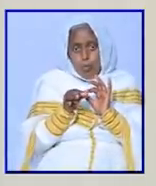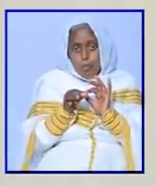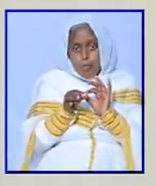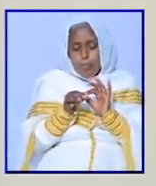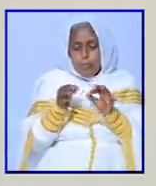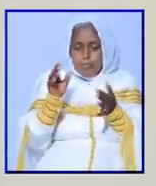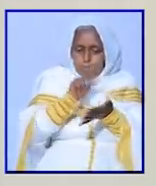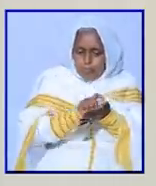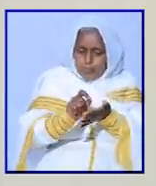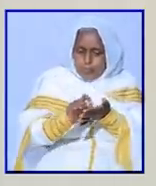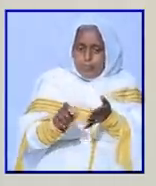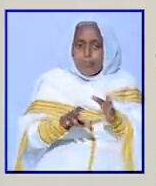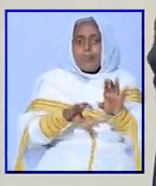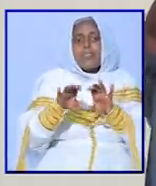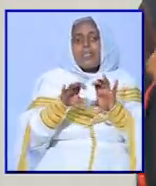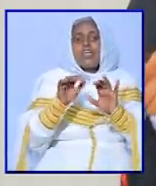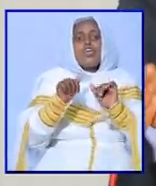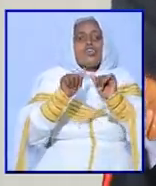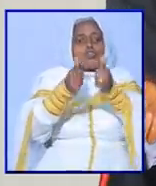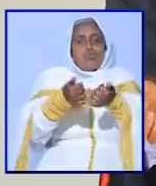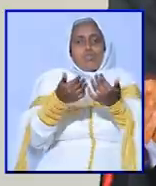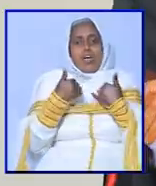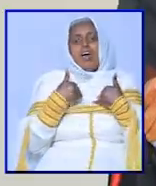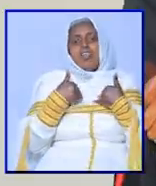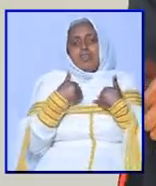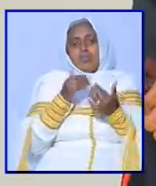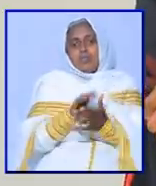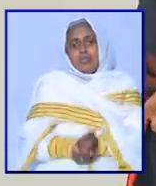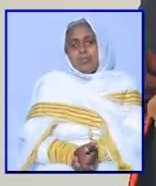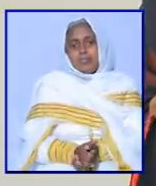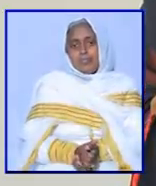በመተርጎም በመገልበጥ የተሰጠው ስጦታ አለ